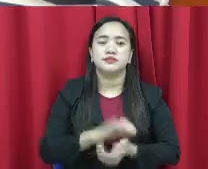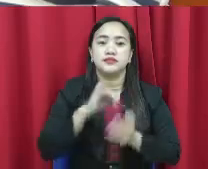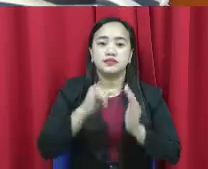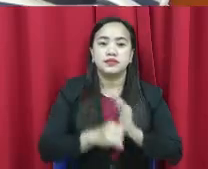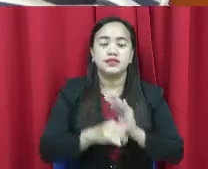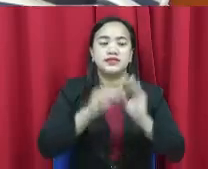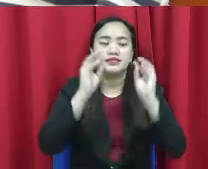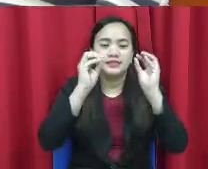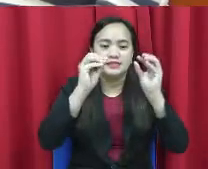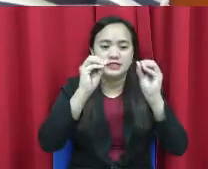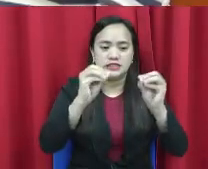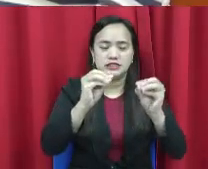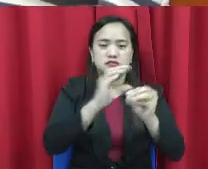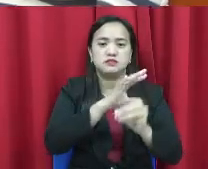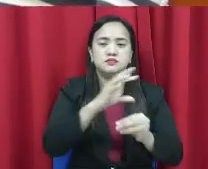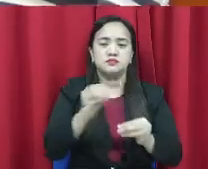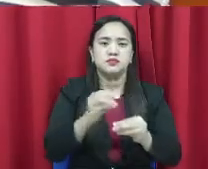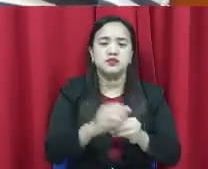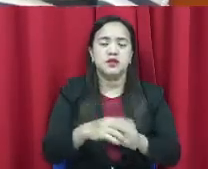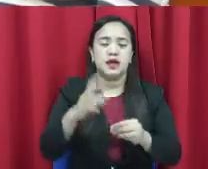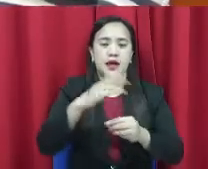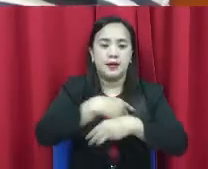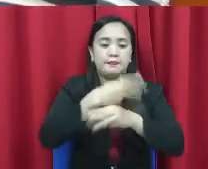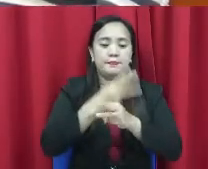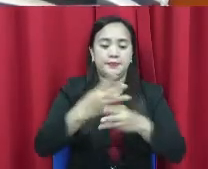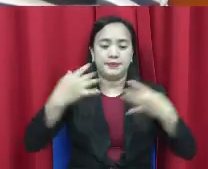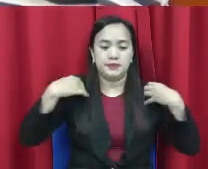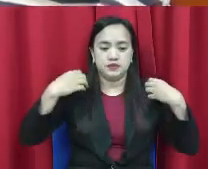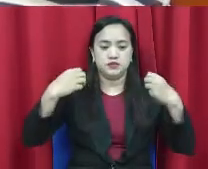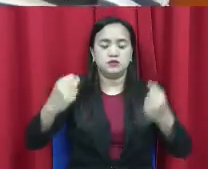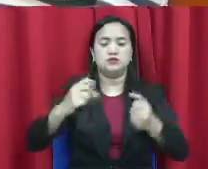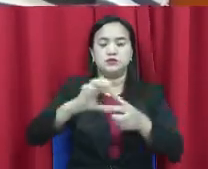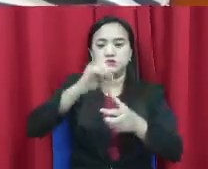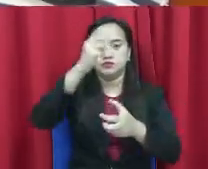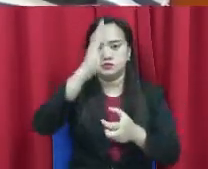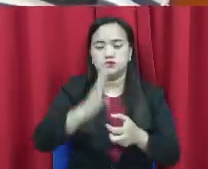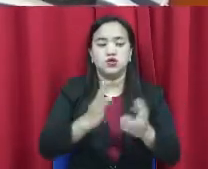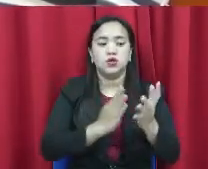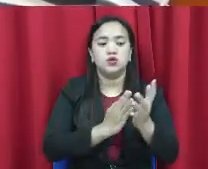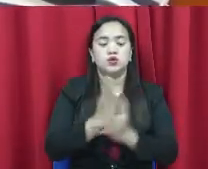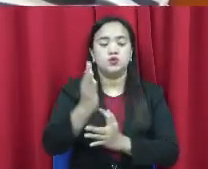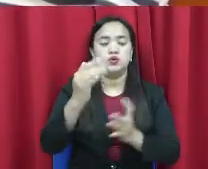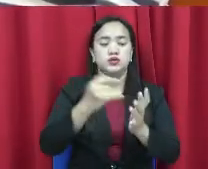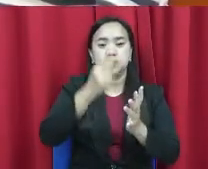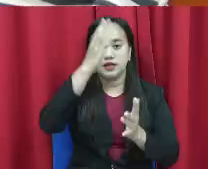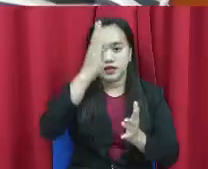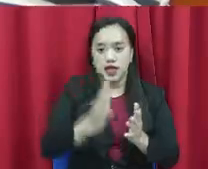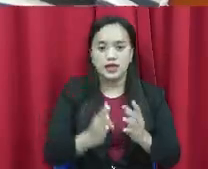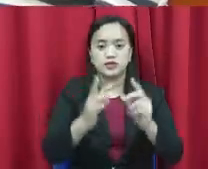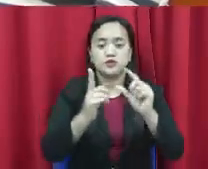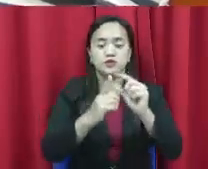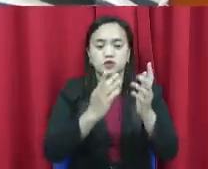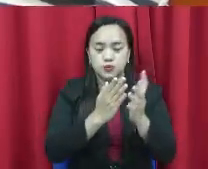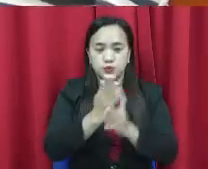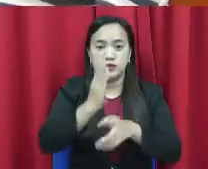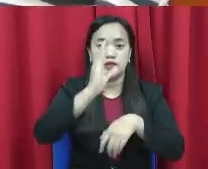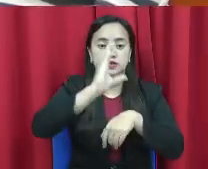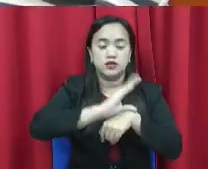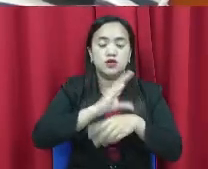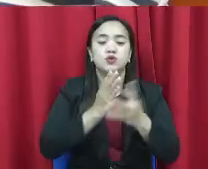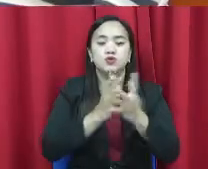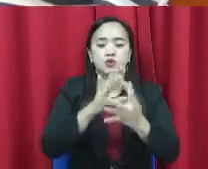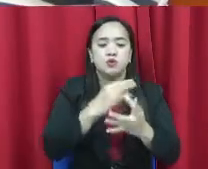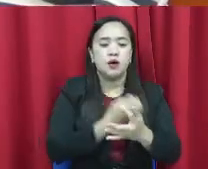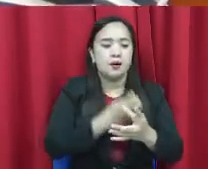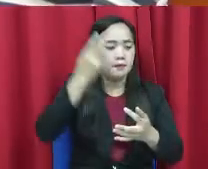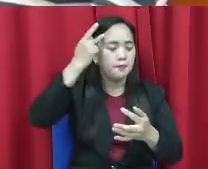Tinuruan hinubog at pinatibay ako ng panginoon Amen through this through his word through the church through our